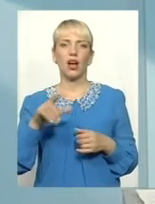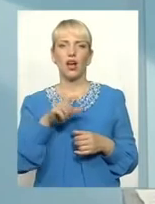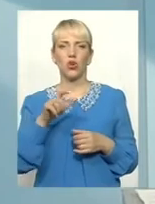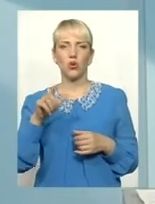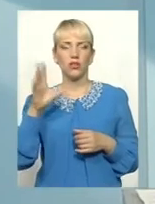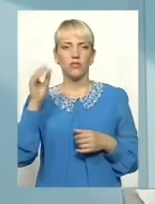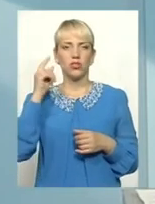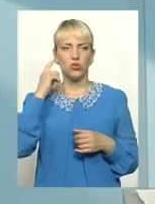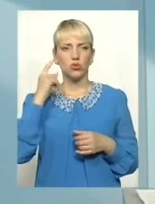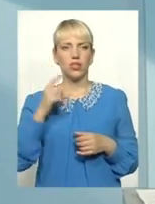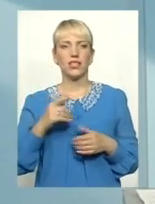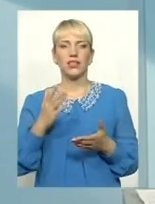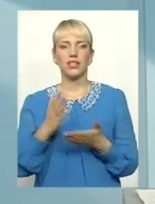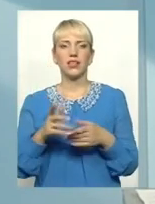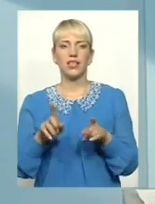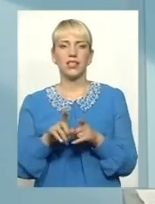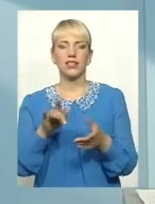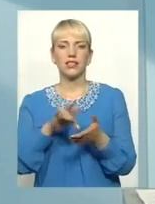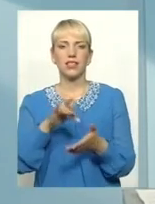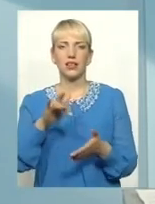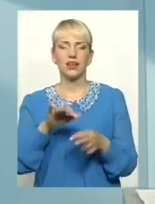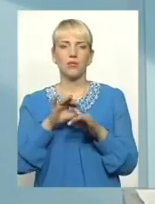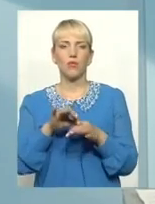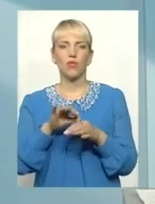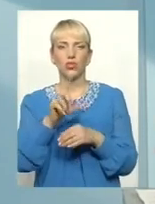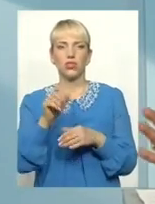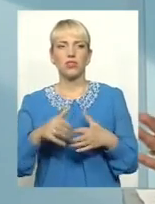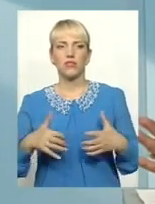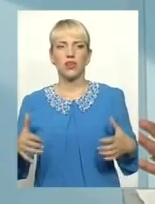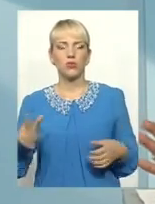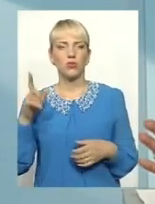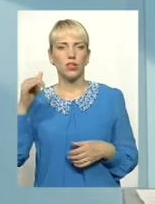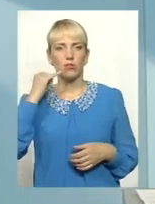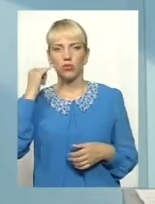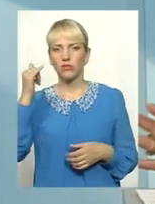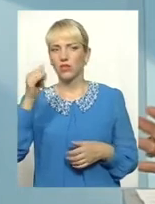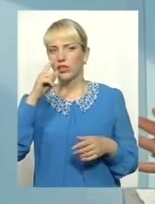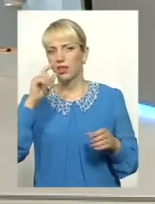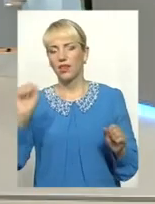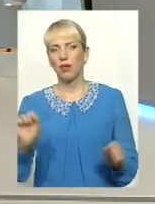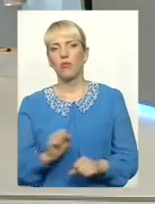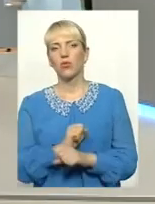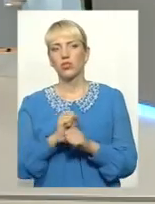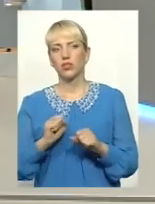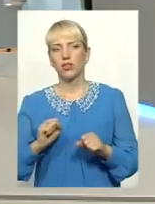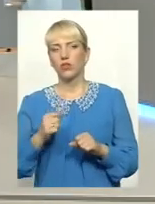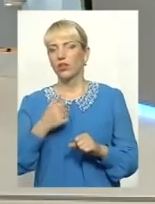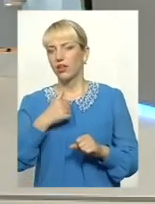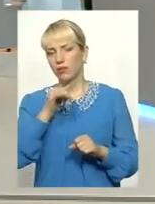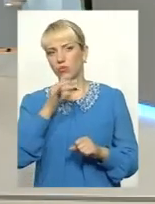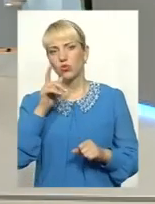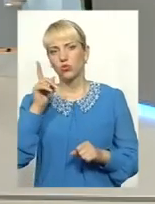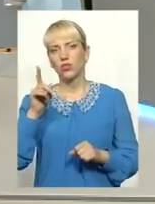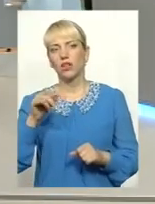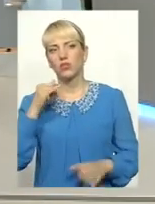центр поводження з тваринами, це дуже цікава організація, туди додзвонитися неможливо. просто неможливо. От я не можу туди